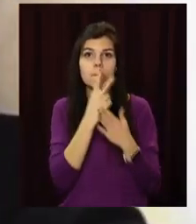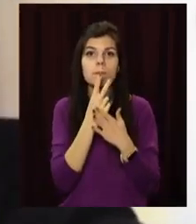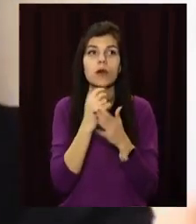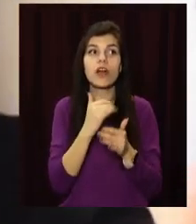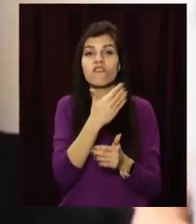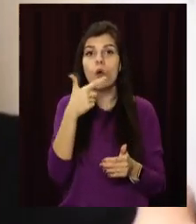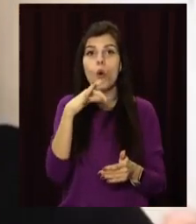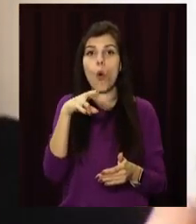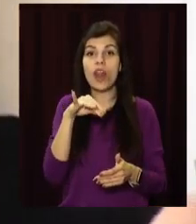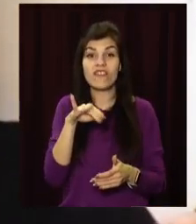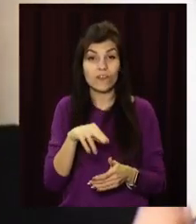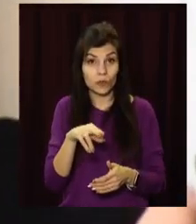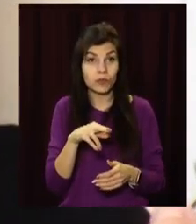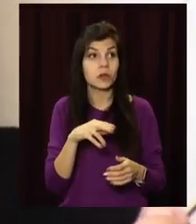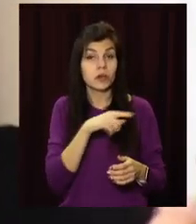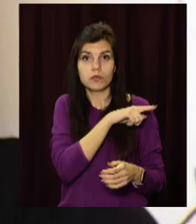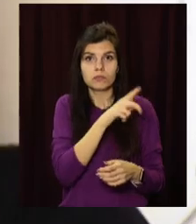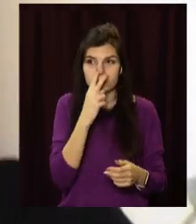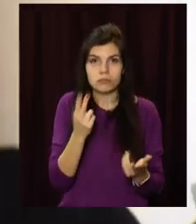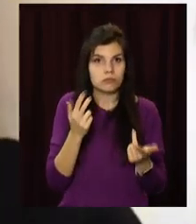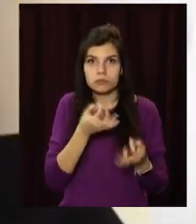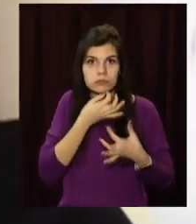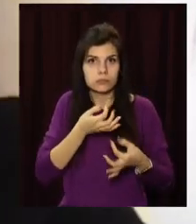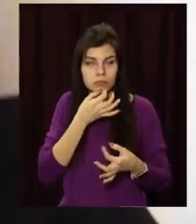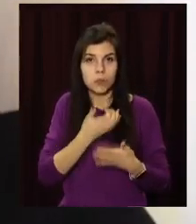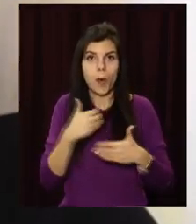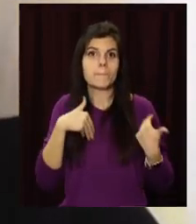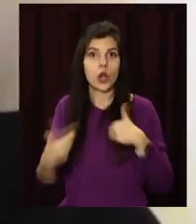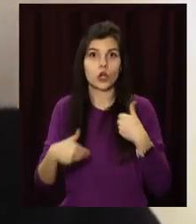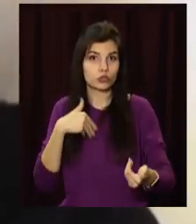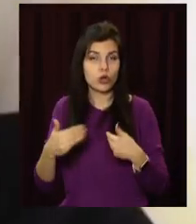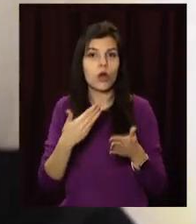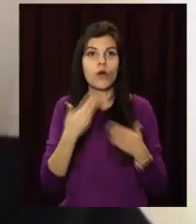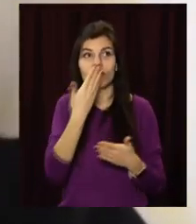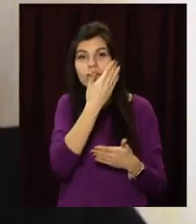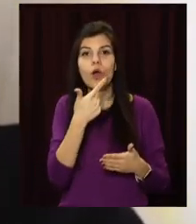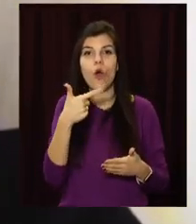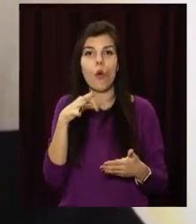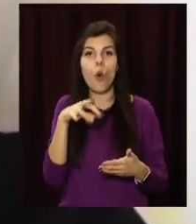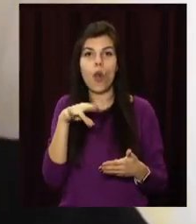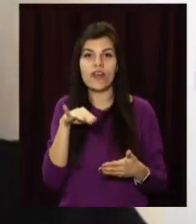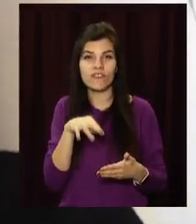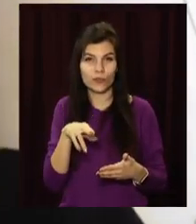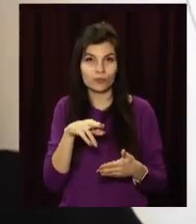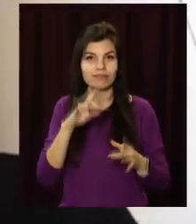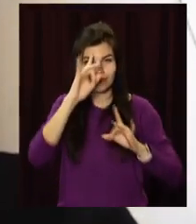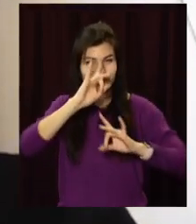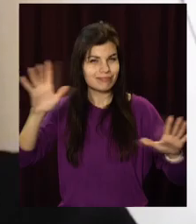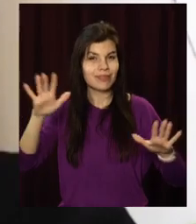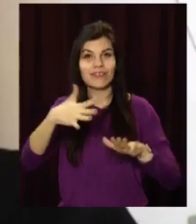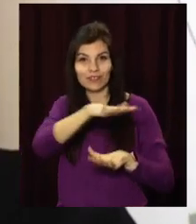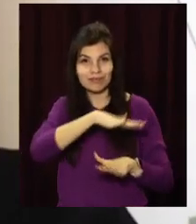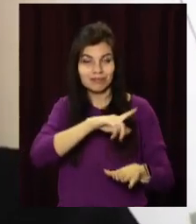для европейских дистрибьюторов, делали в Торонто показы на фестивале, делали в Лос-Анджелесе закрытый показ